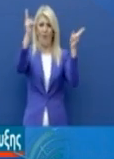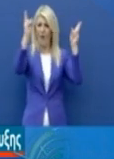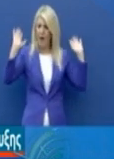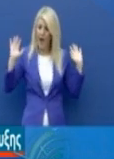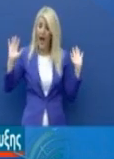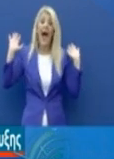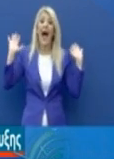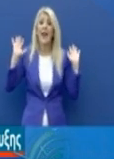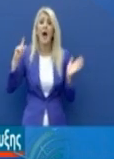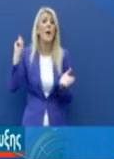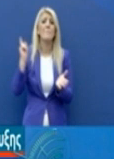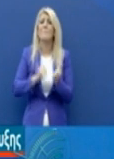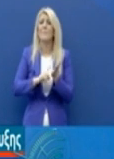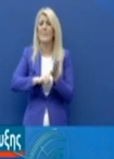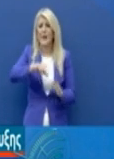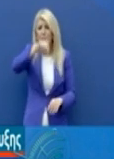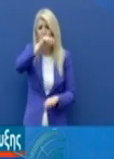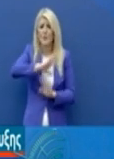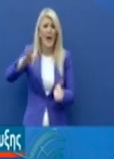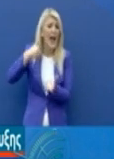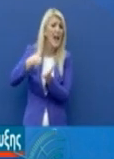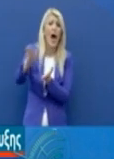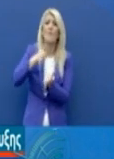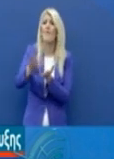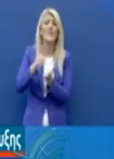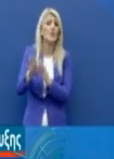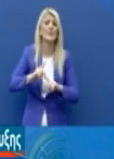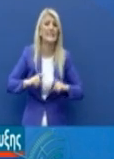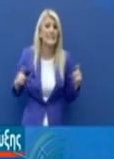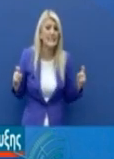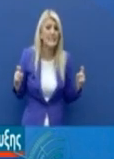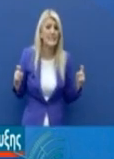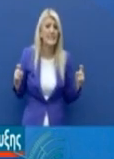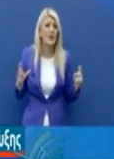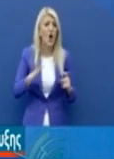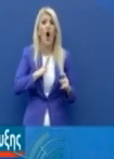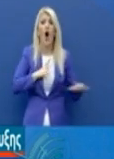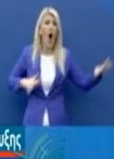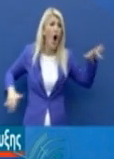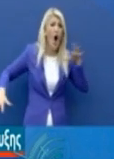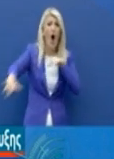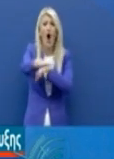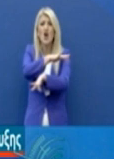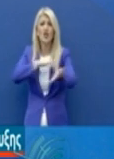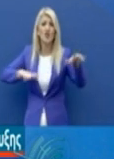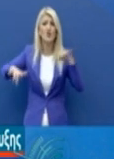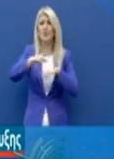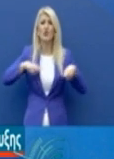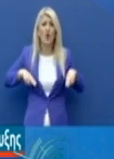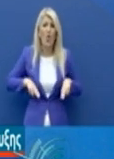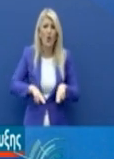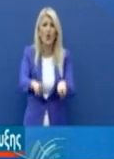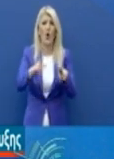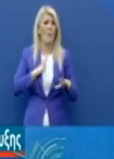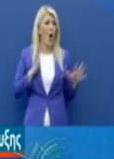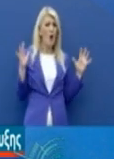να αποφευχθεί, και αυτό μας τόνισαν οι ειδικοί, η μεγάλη κοινωνική κινητικότητα στους δρόμους και ο συνωστισμός στους